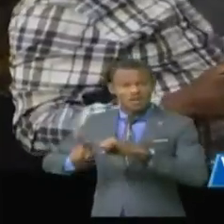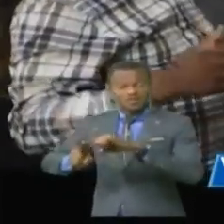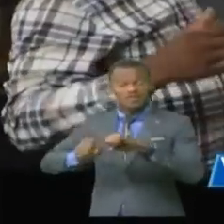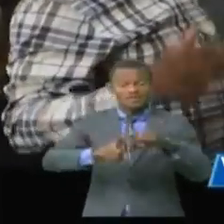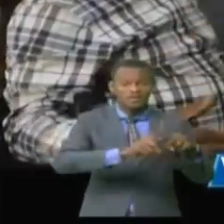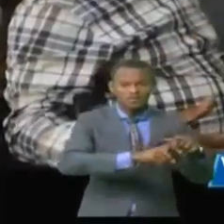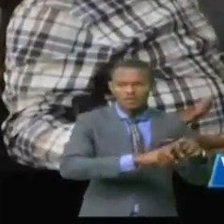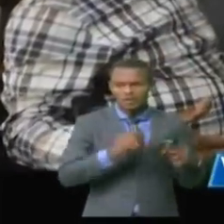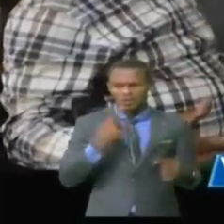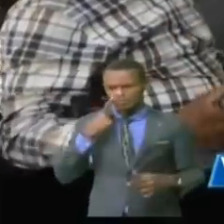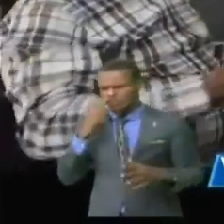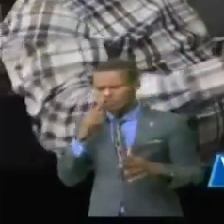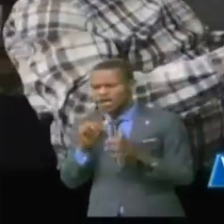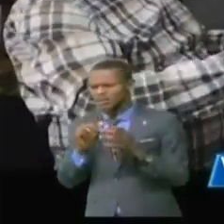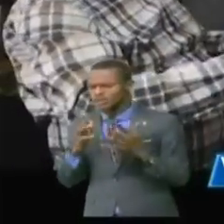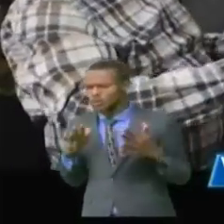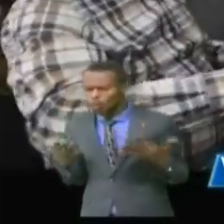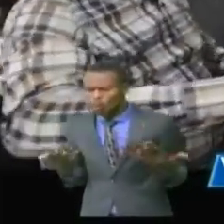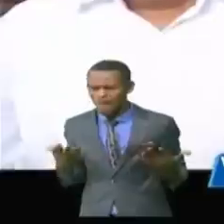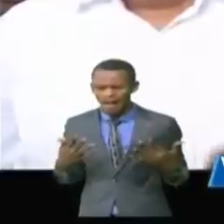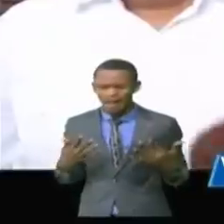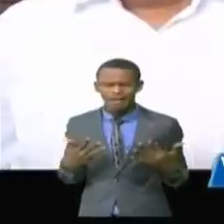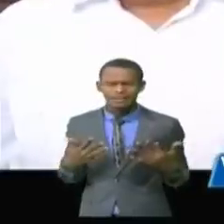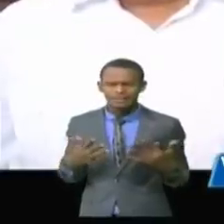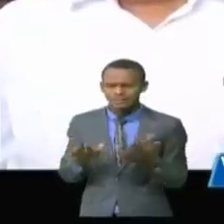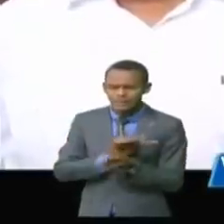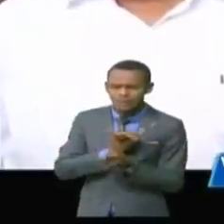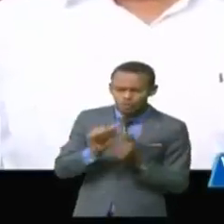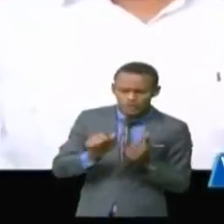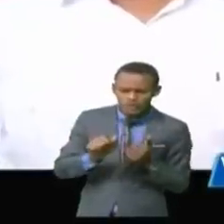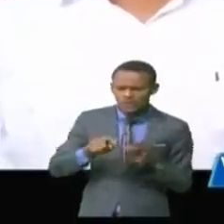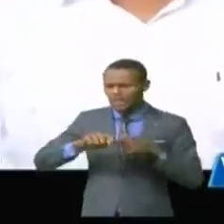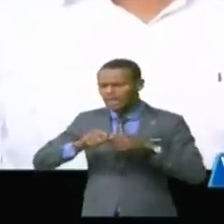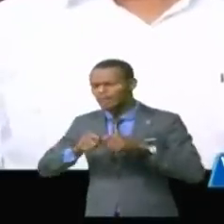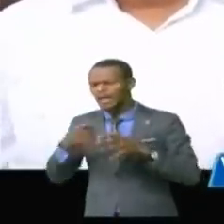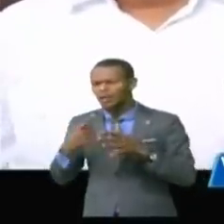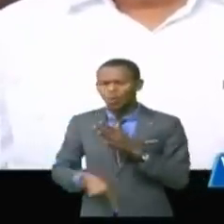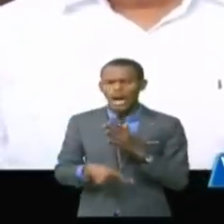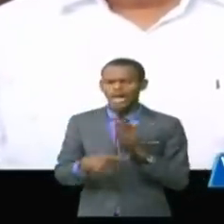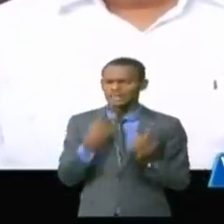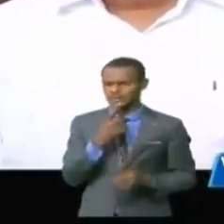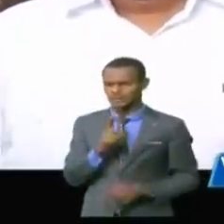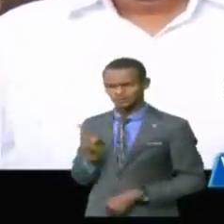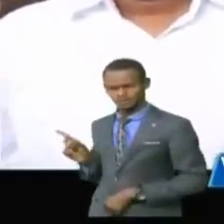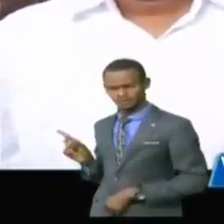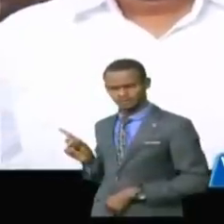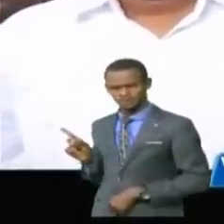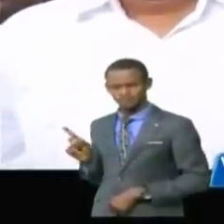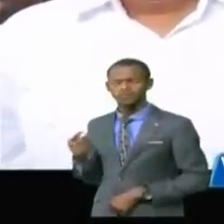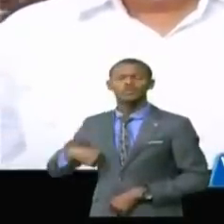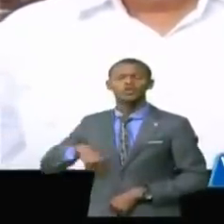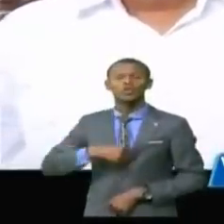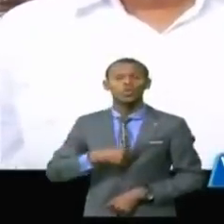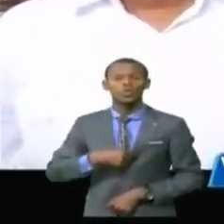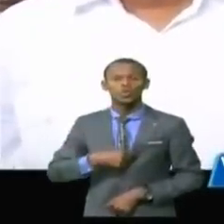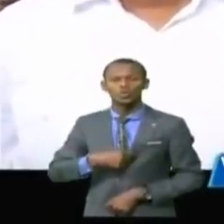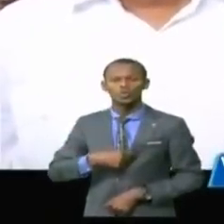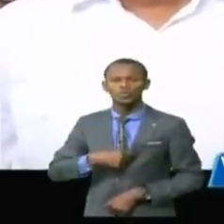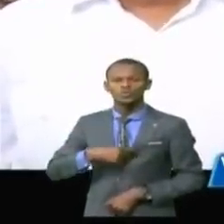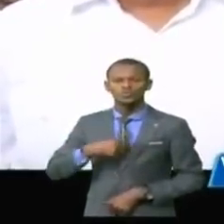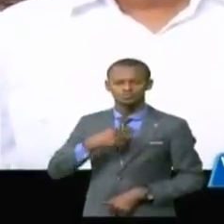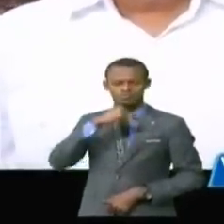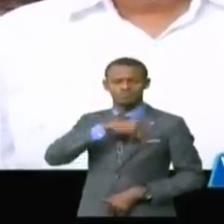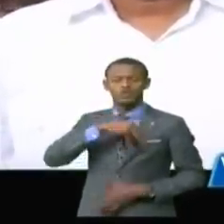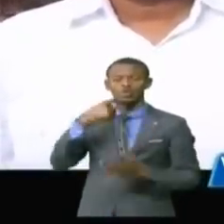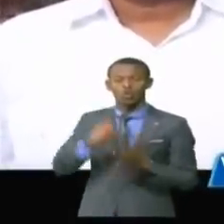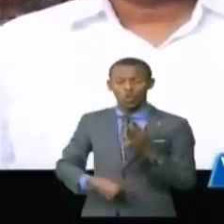ville-province Kinshasa. Nous avons l'obligation de réhabiliter cette entreprise. Et pour arriver à réhabiliter